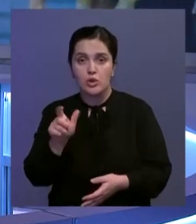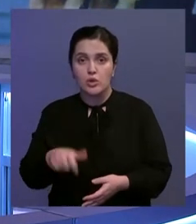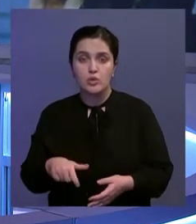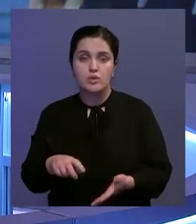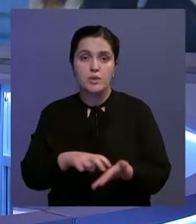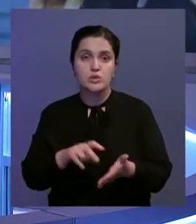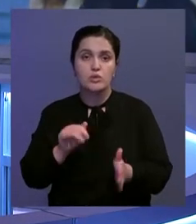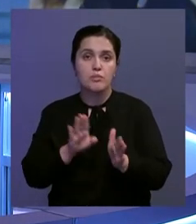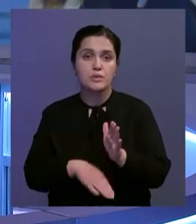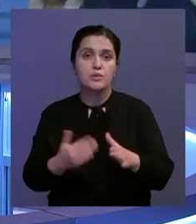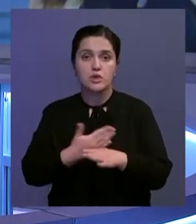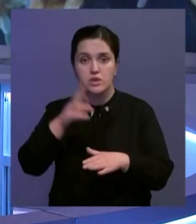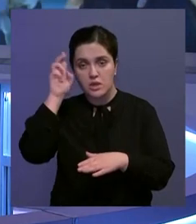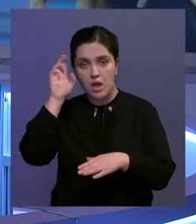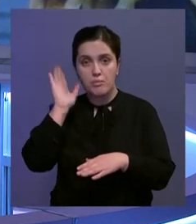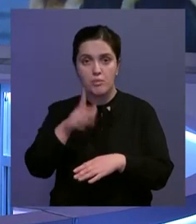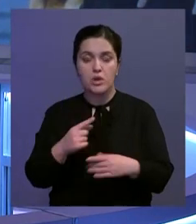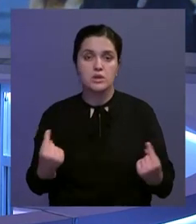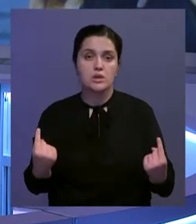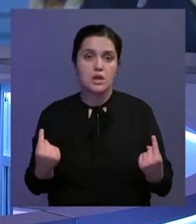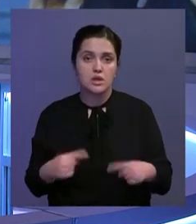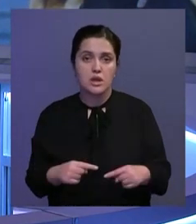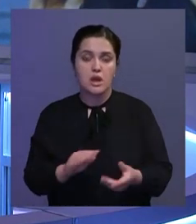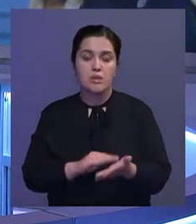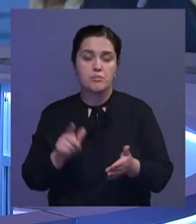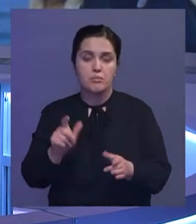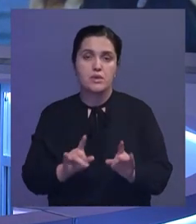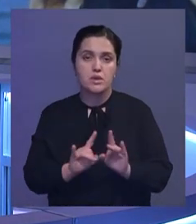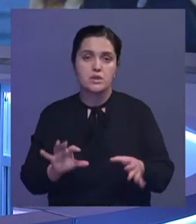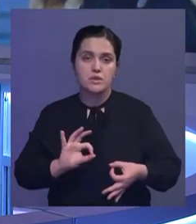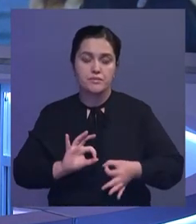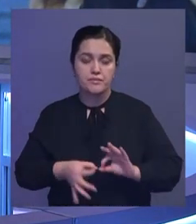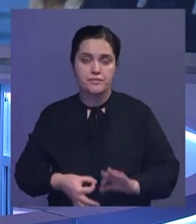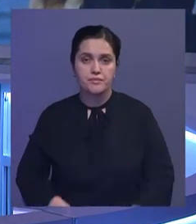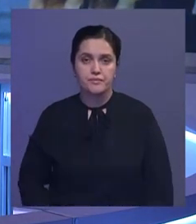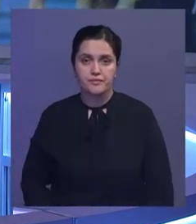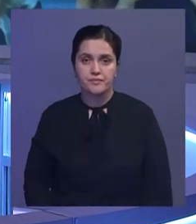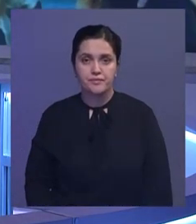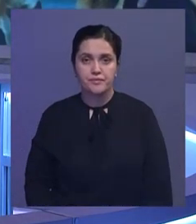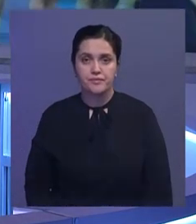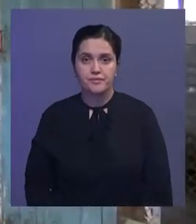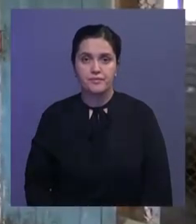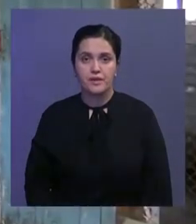документов. Люди боятся, что без помощи государства они окажутся на грани банкротства. Артем Грапов расскажет.